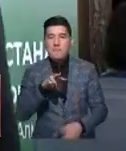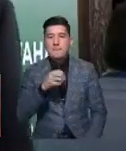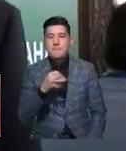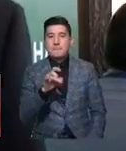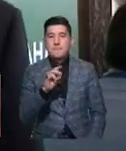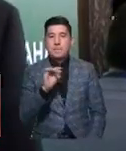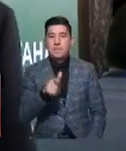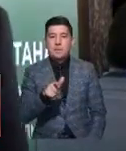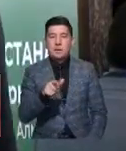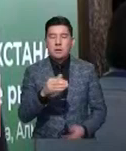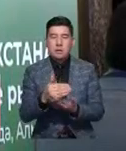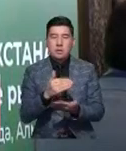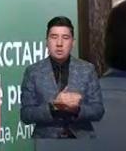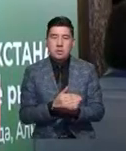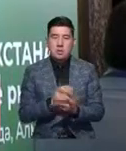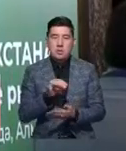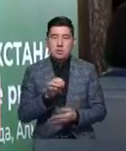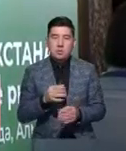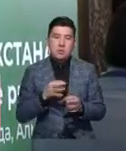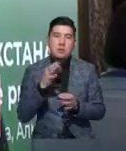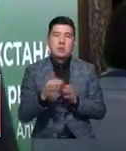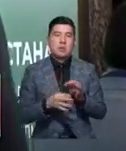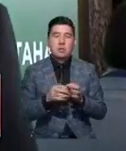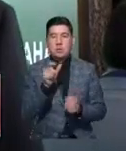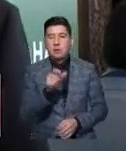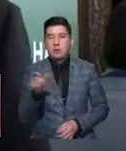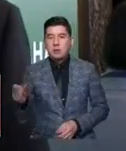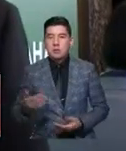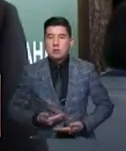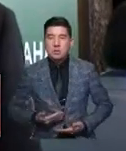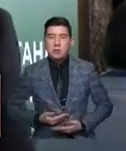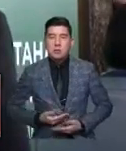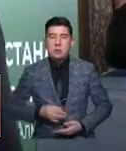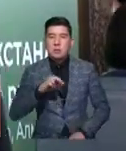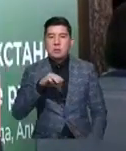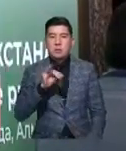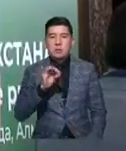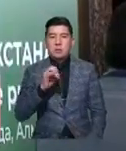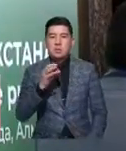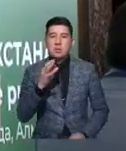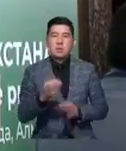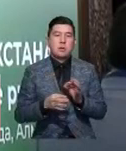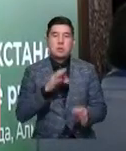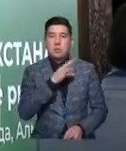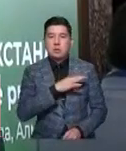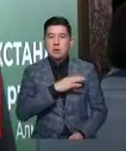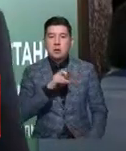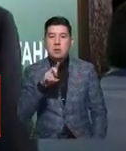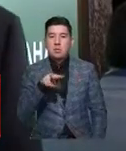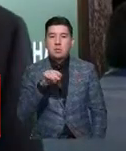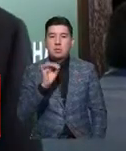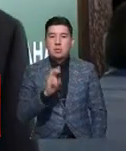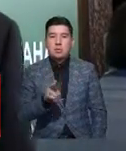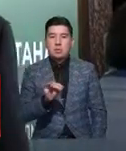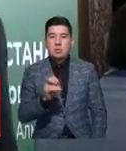гарантирует сохранность денежных средств граждан. Но с точки зрения технологии, там используется система блокчейн. Именно это